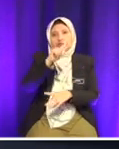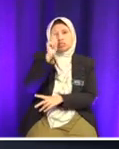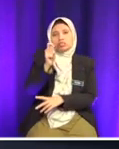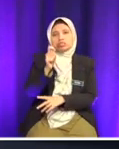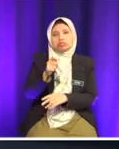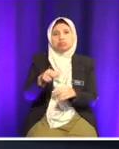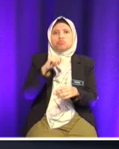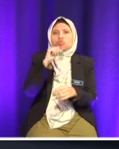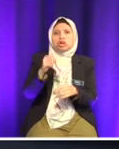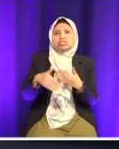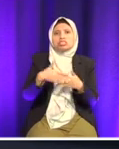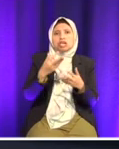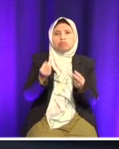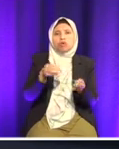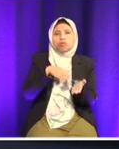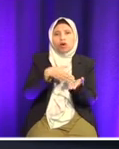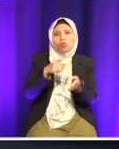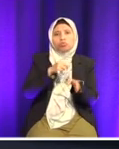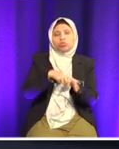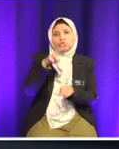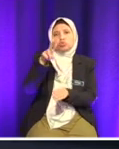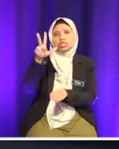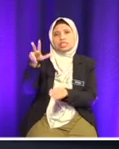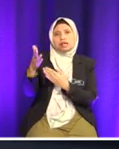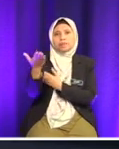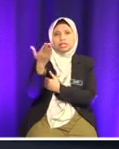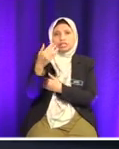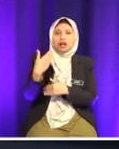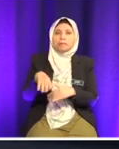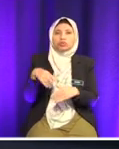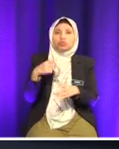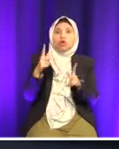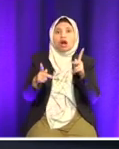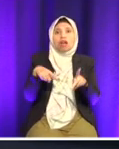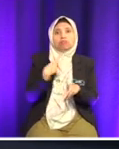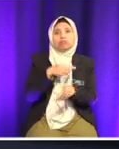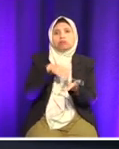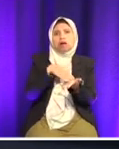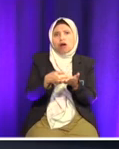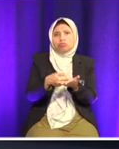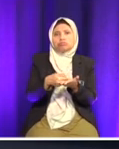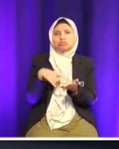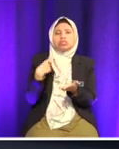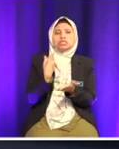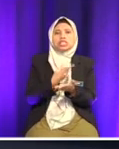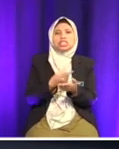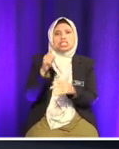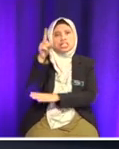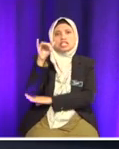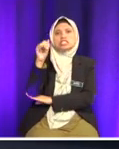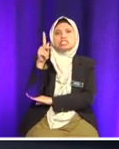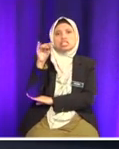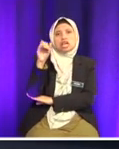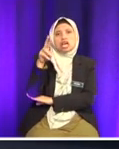pukul 02.00 pagi pukul 03.00 pagi dan pasukan kalau kita bangun kita buat shalat tahajud Kita dzikir kepada Allah ada